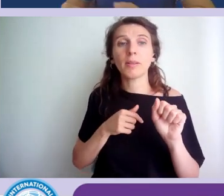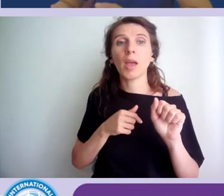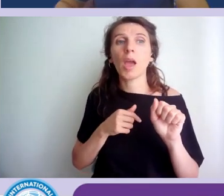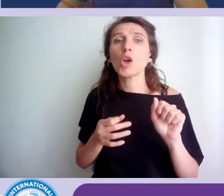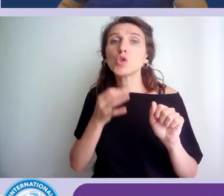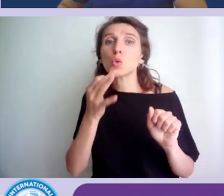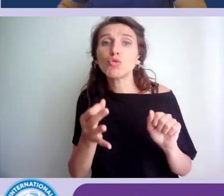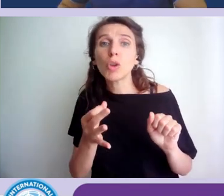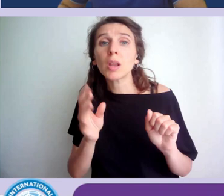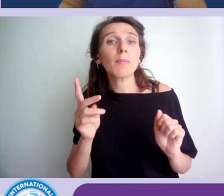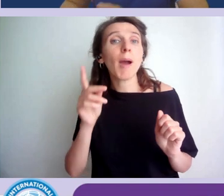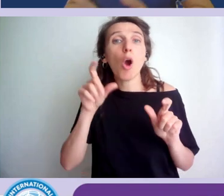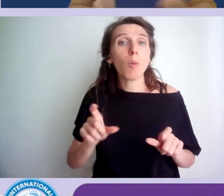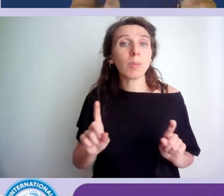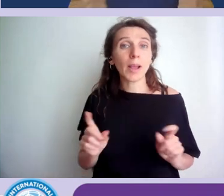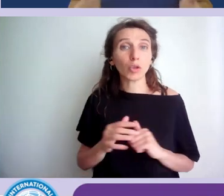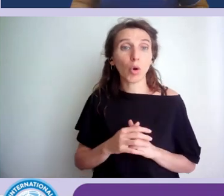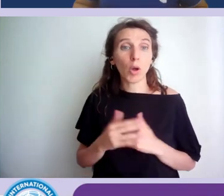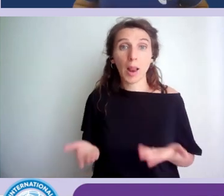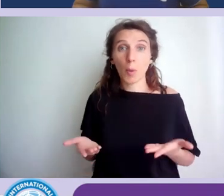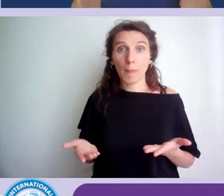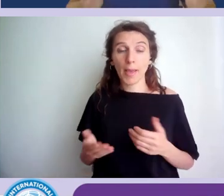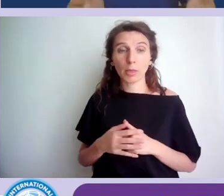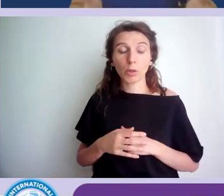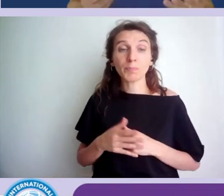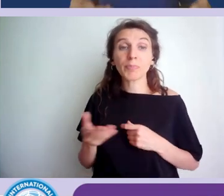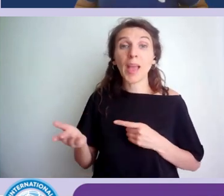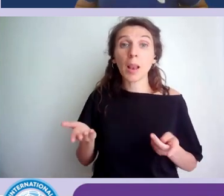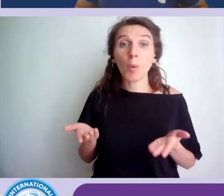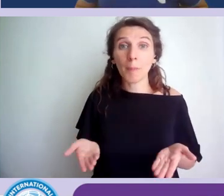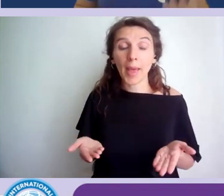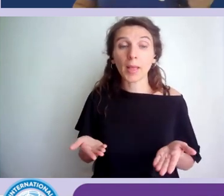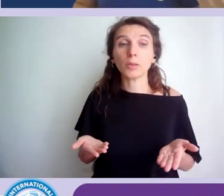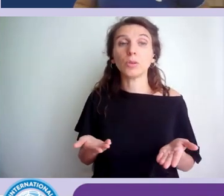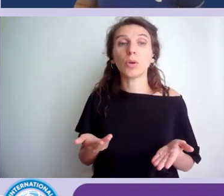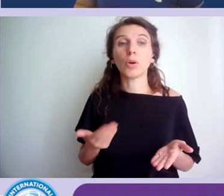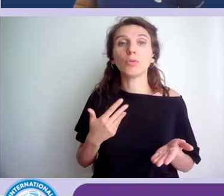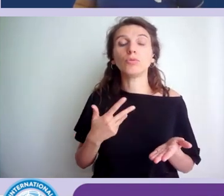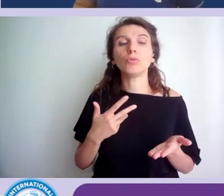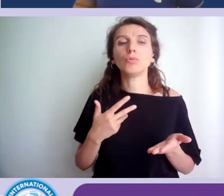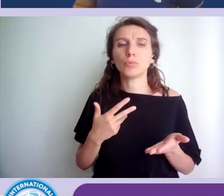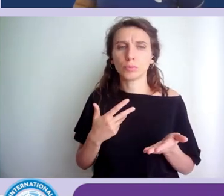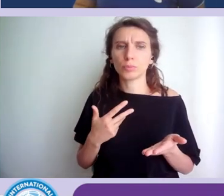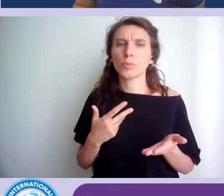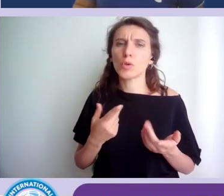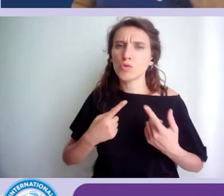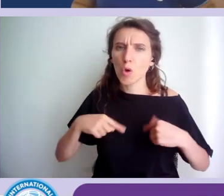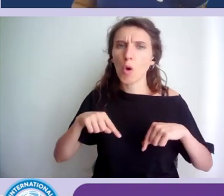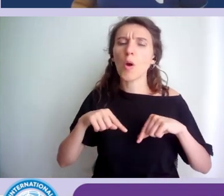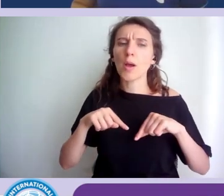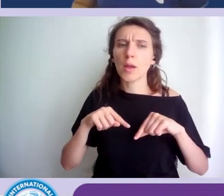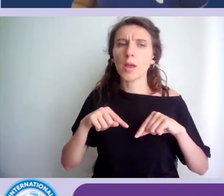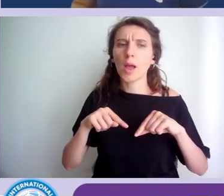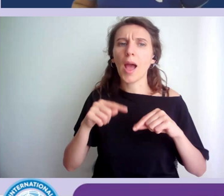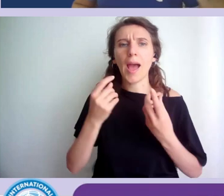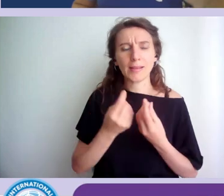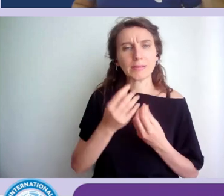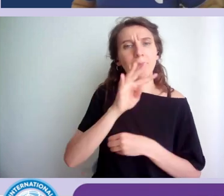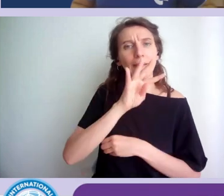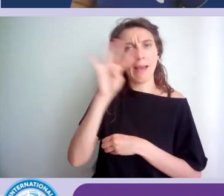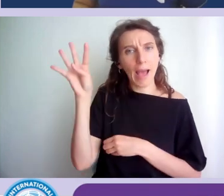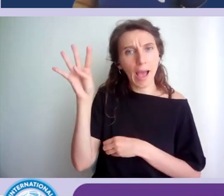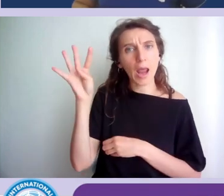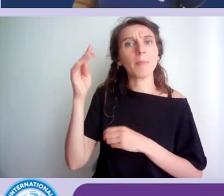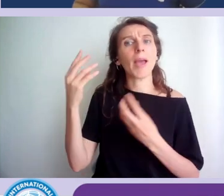ITI ma non sono obbligatori noi in questo momento stiamo facendo un un servizio Anzi Carmen